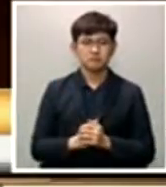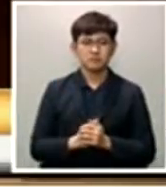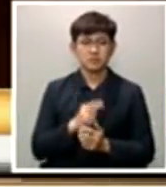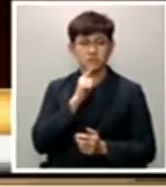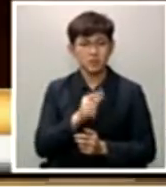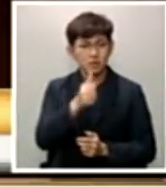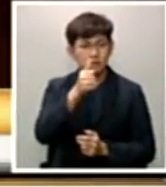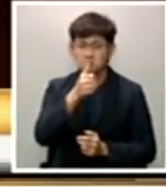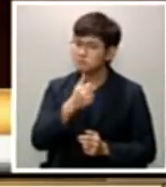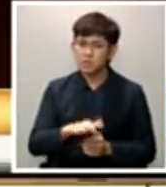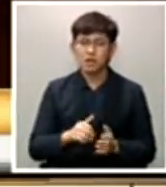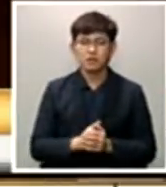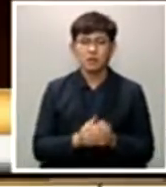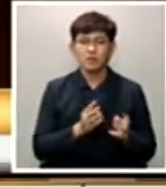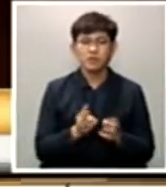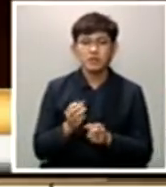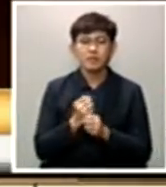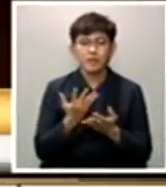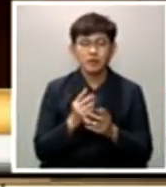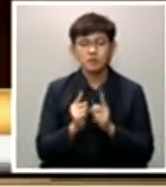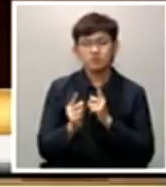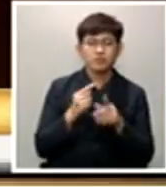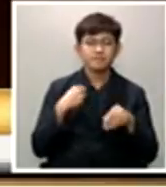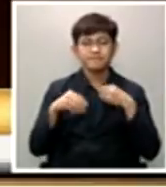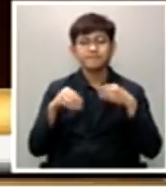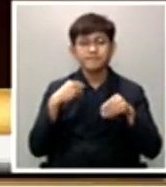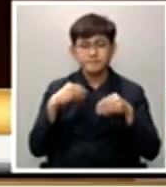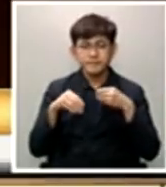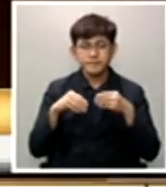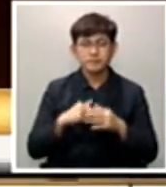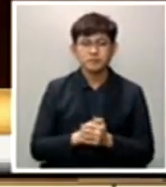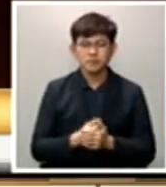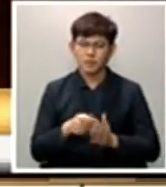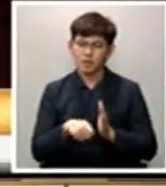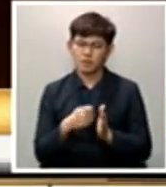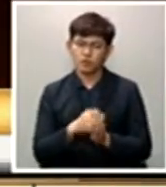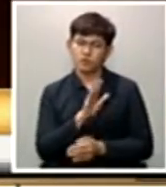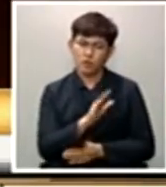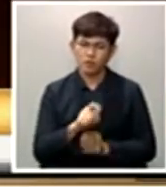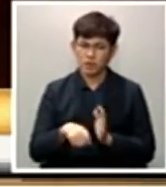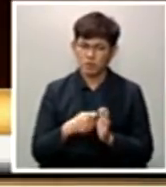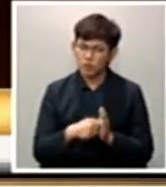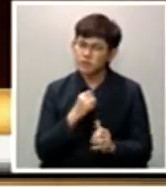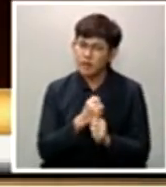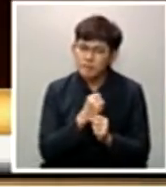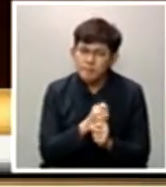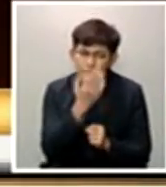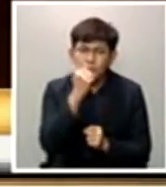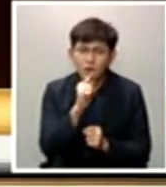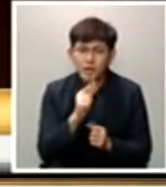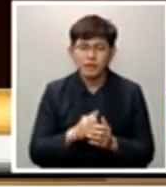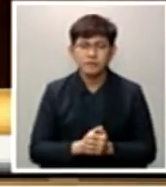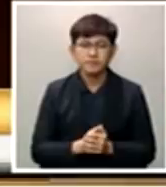ม่ได้เราต้องใช้วิธีการพูดจากันและแบงก์ชาติเขาจะมีเหตุผลของเขาว่าเขาต้องทำอย่างนี้ exchange